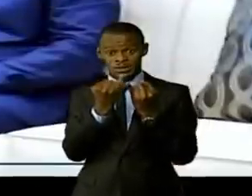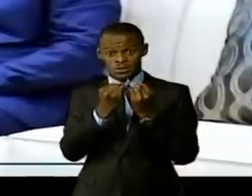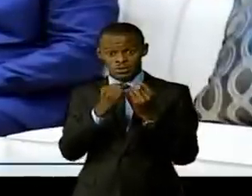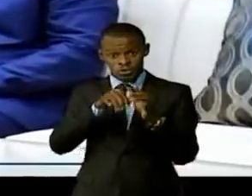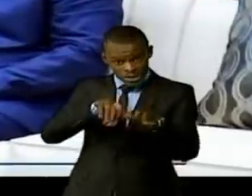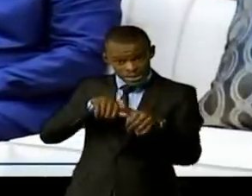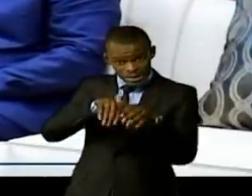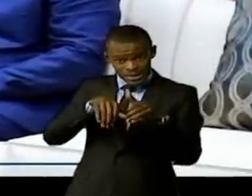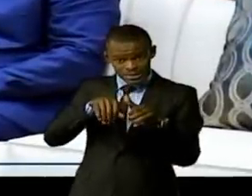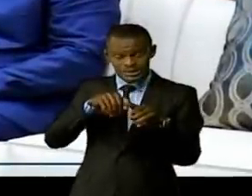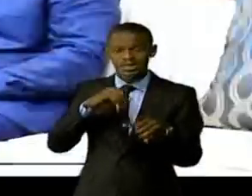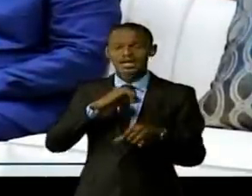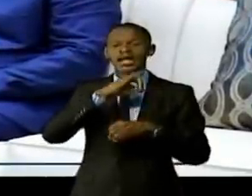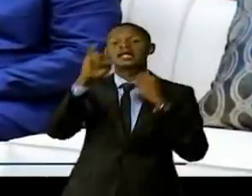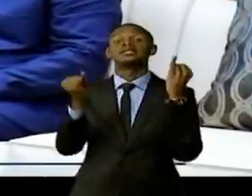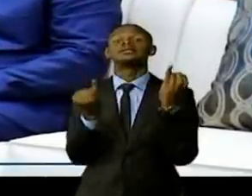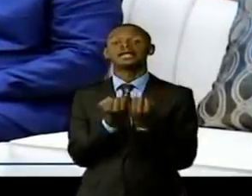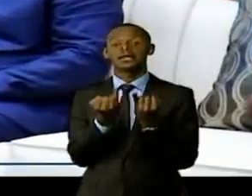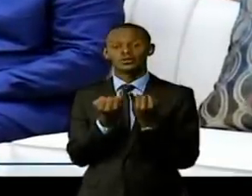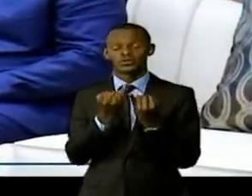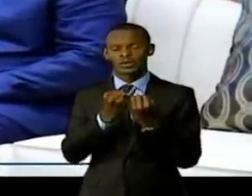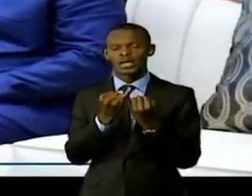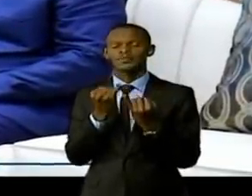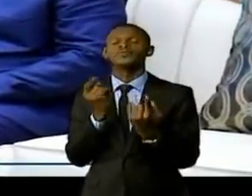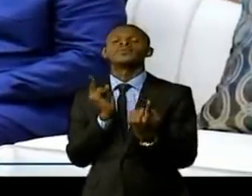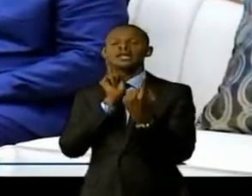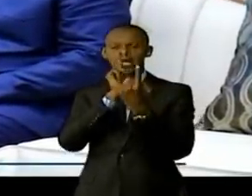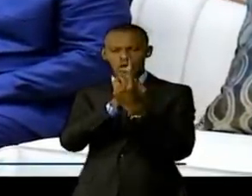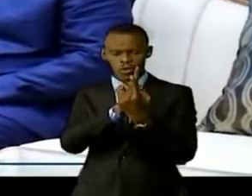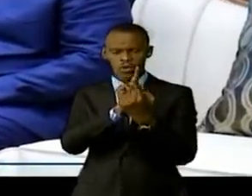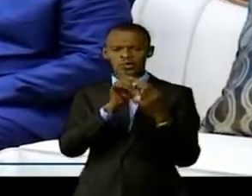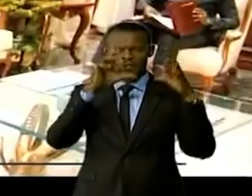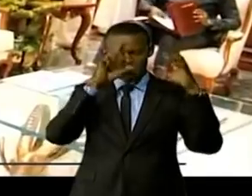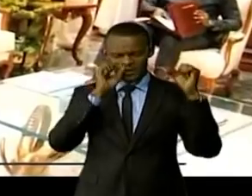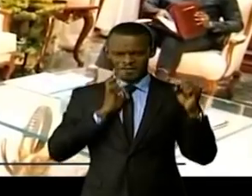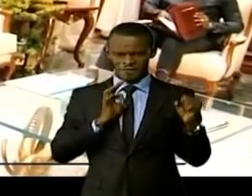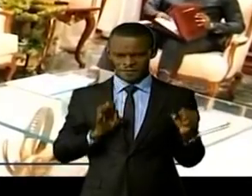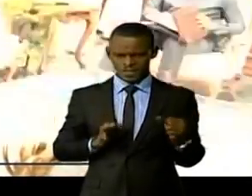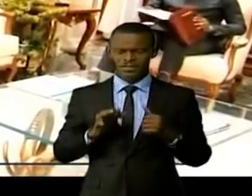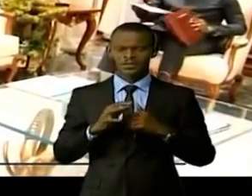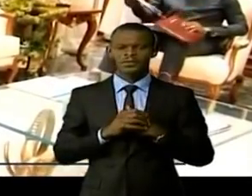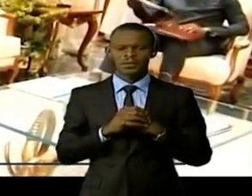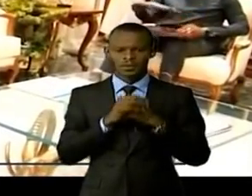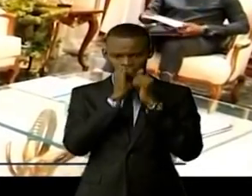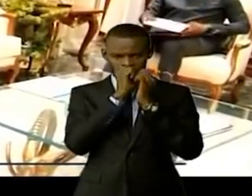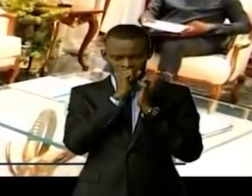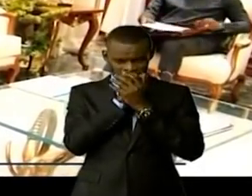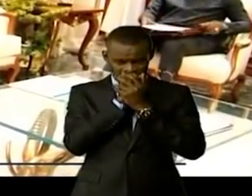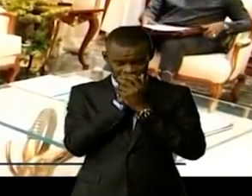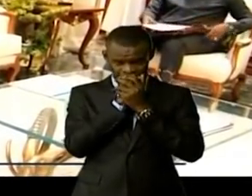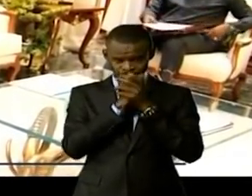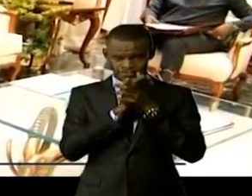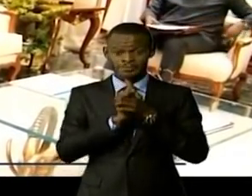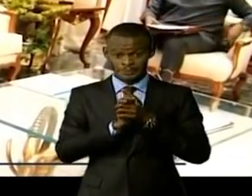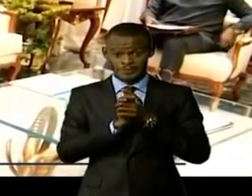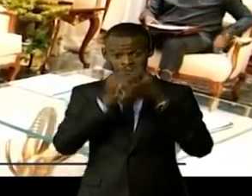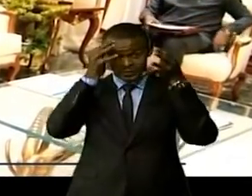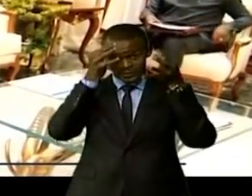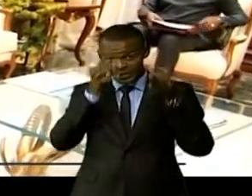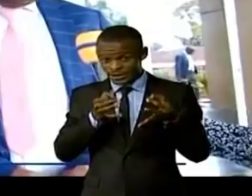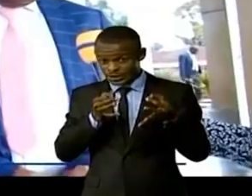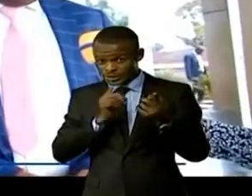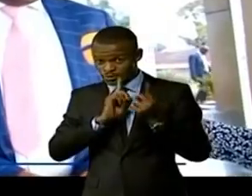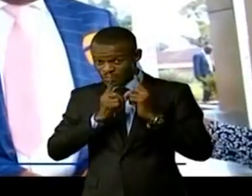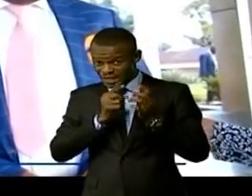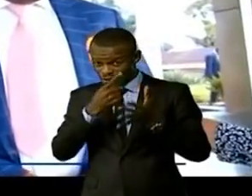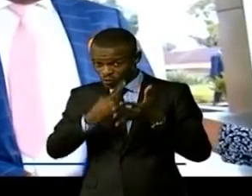de l'État, Félix-Antoine Tshisekedi Tshilombo. En toile de fond, la transformation de l'agriculture. Nous sommes